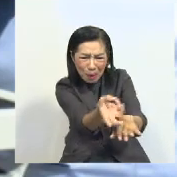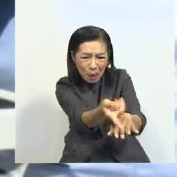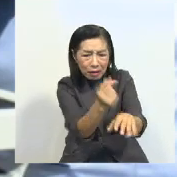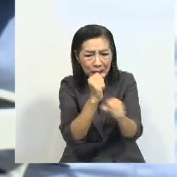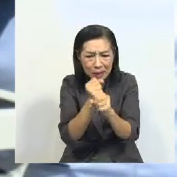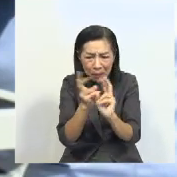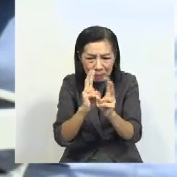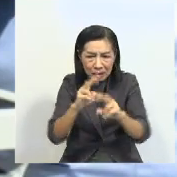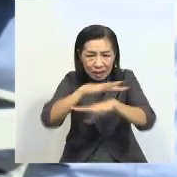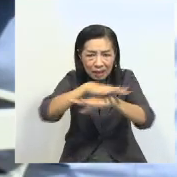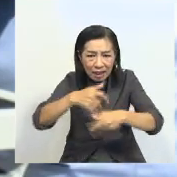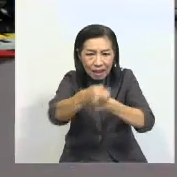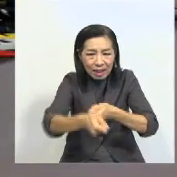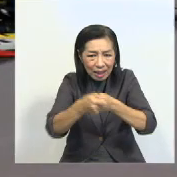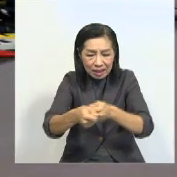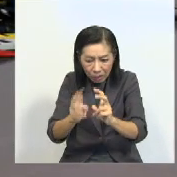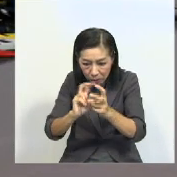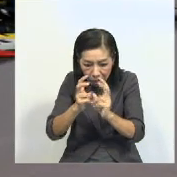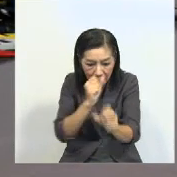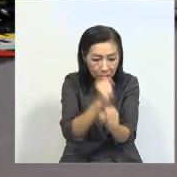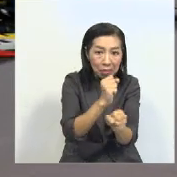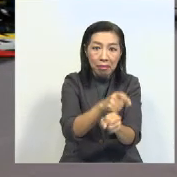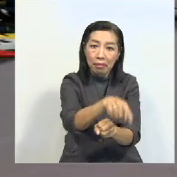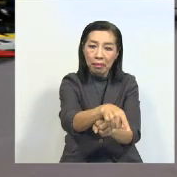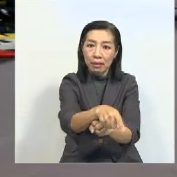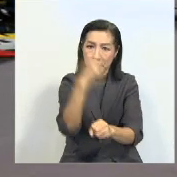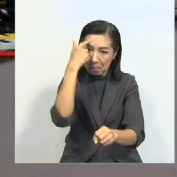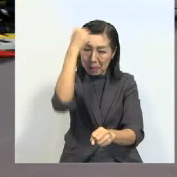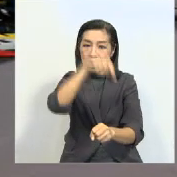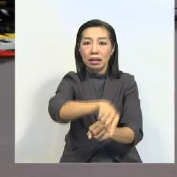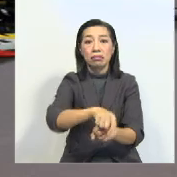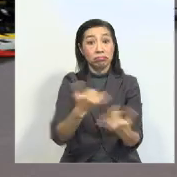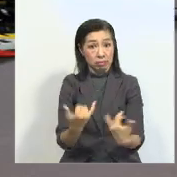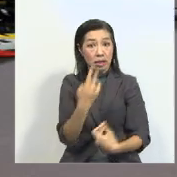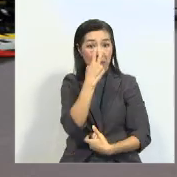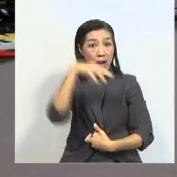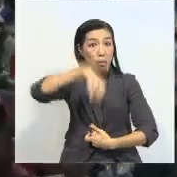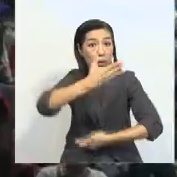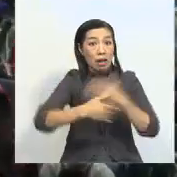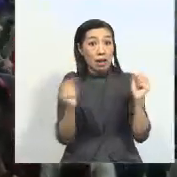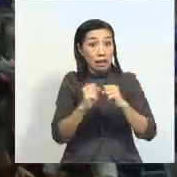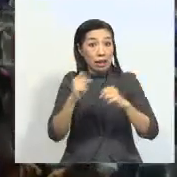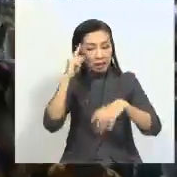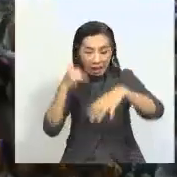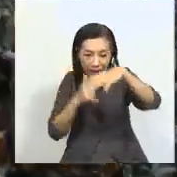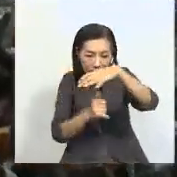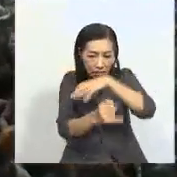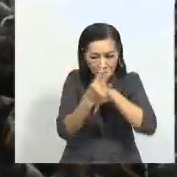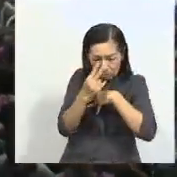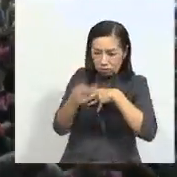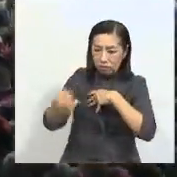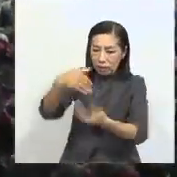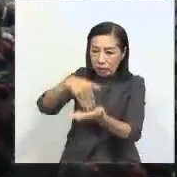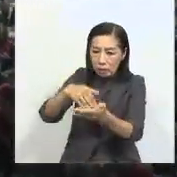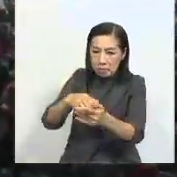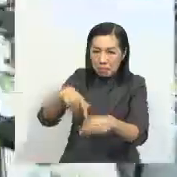จำลองในแปลงเกษตรก็มีมันเอามาพัฒนาต่อยอดได้นะคะเดี๋ยวนี้เวลาเราเดินตามห้างสรรพสินค้าเนี่ยเหมือนจะมีแบบเป็นที่สอนพิเศษ